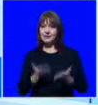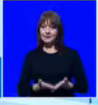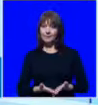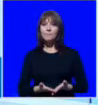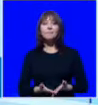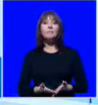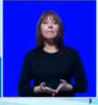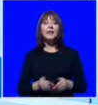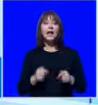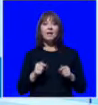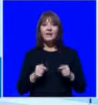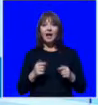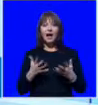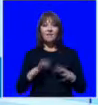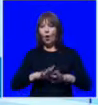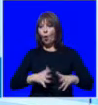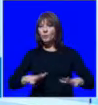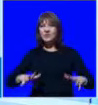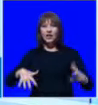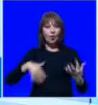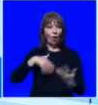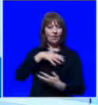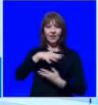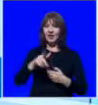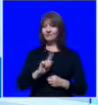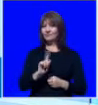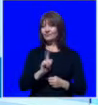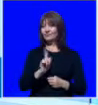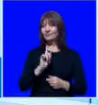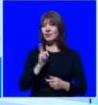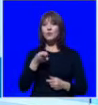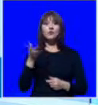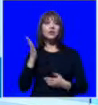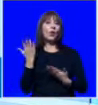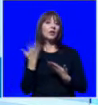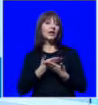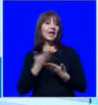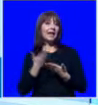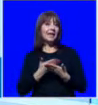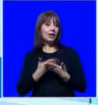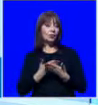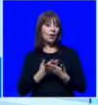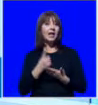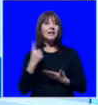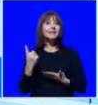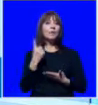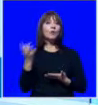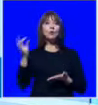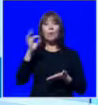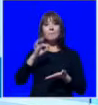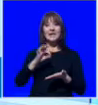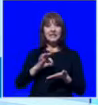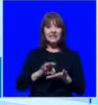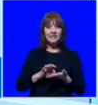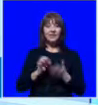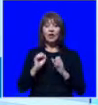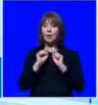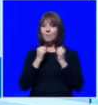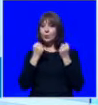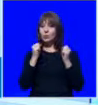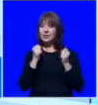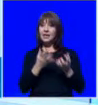такава разговещена обстановка не може да бъде на кино, трябва да бъде на терен. Самото му присъствие и решения, които